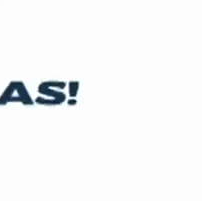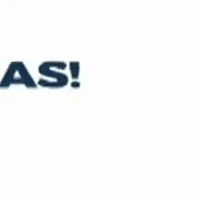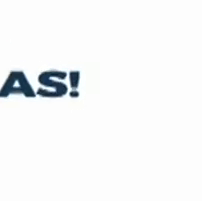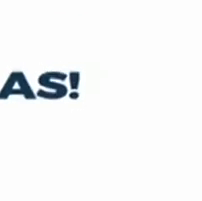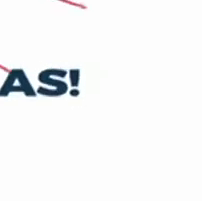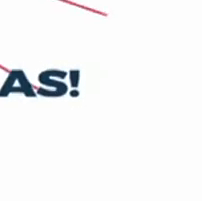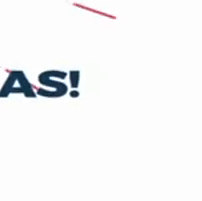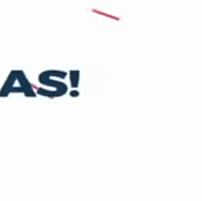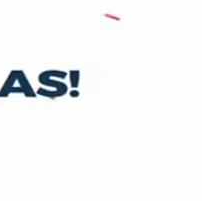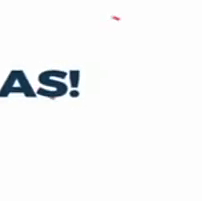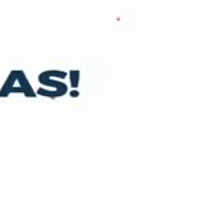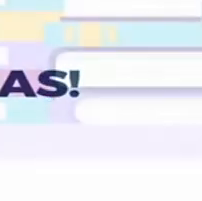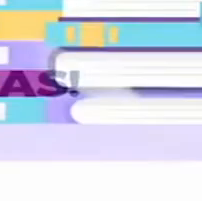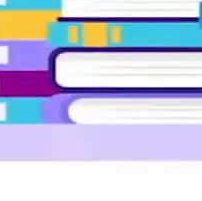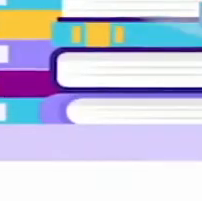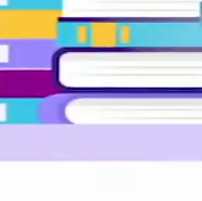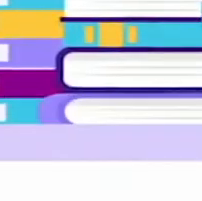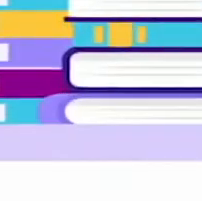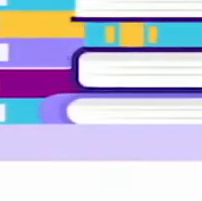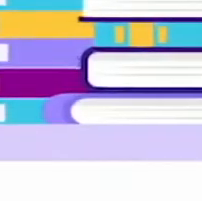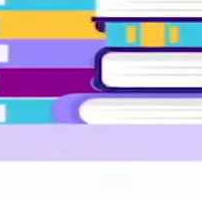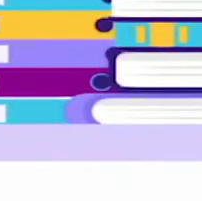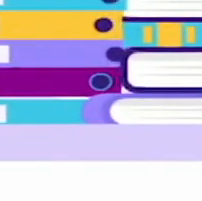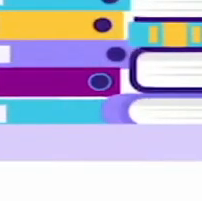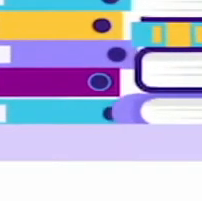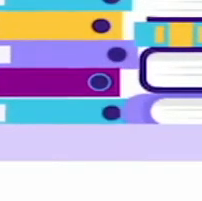Didik TV KPM.